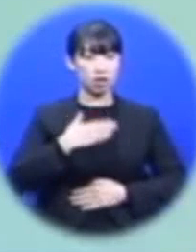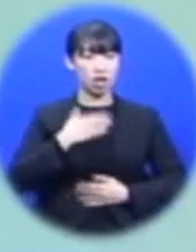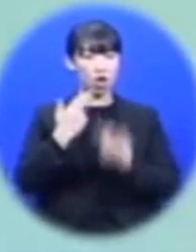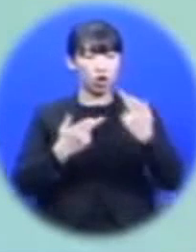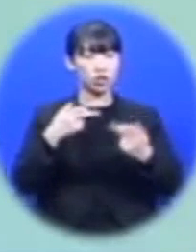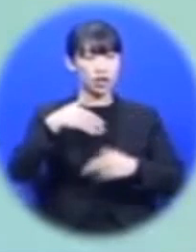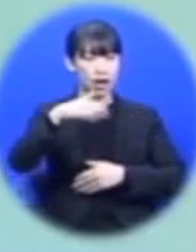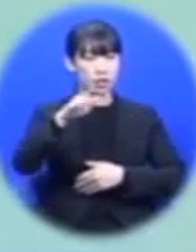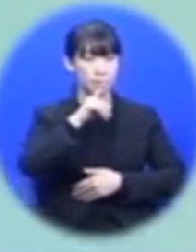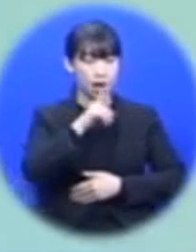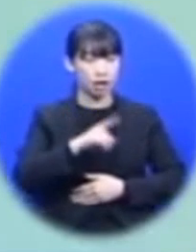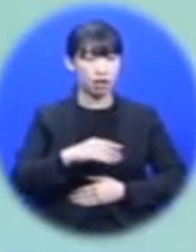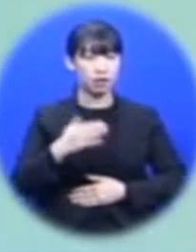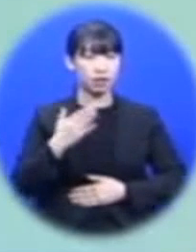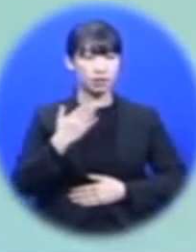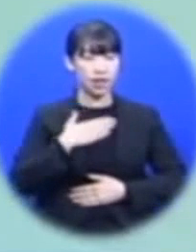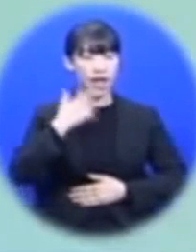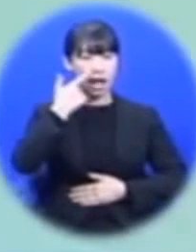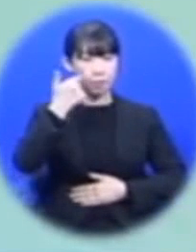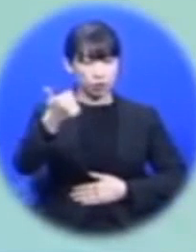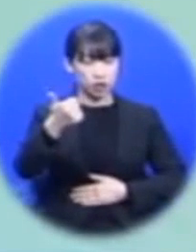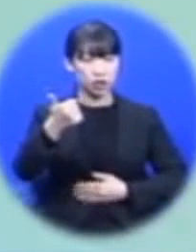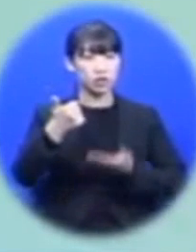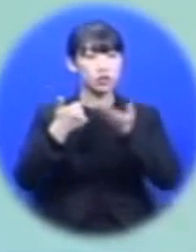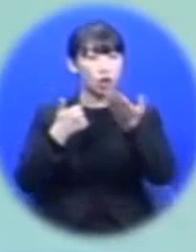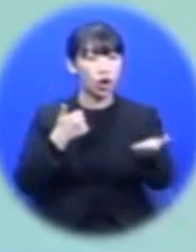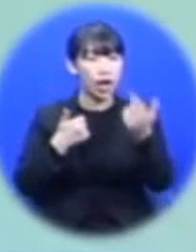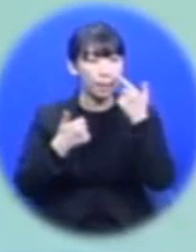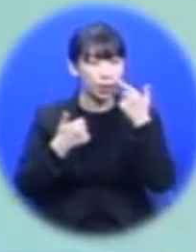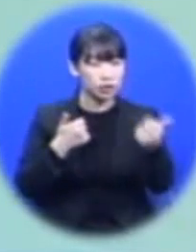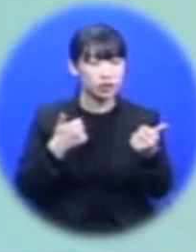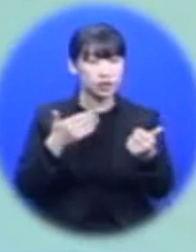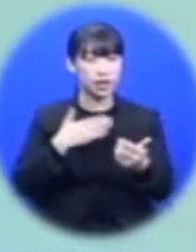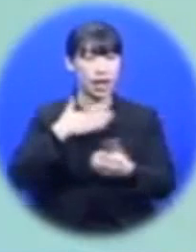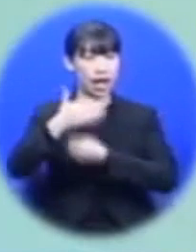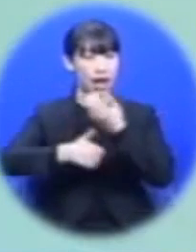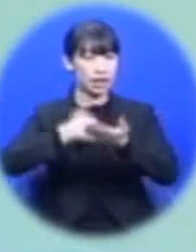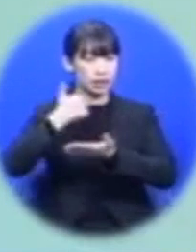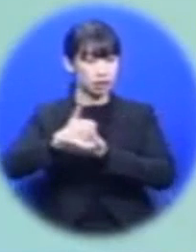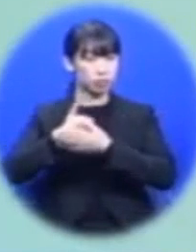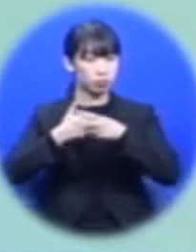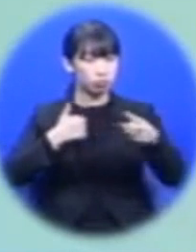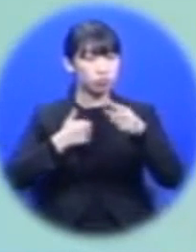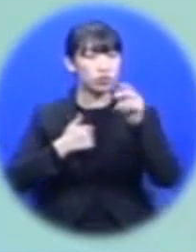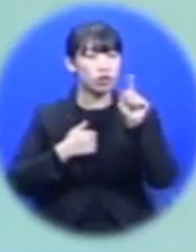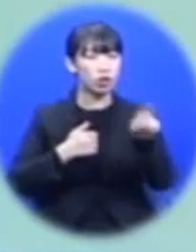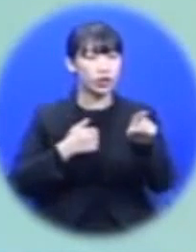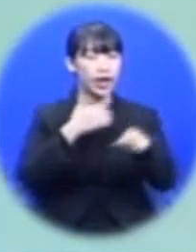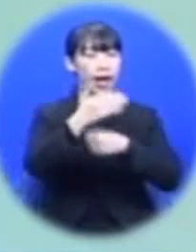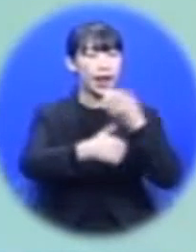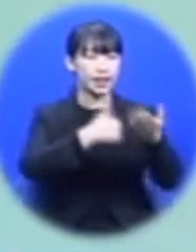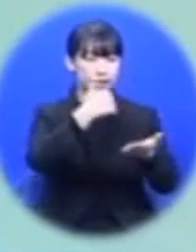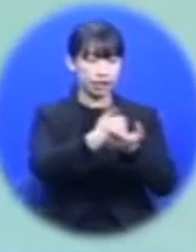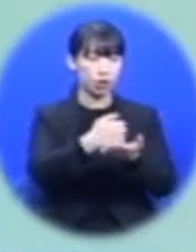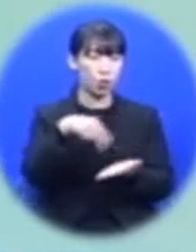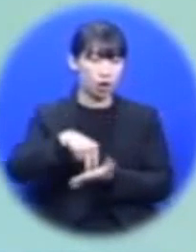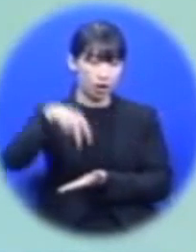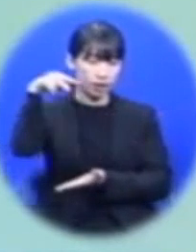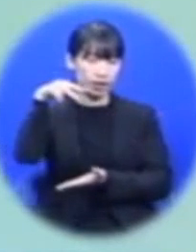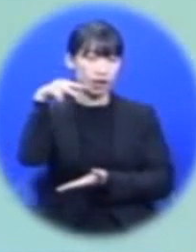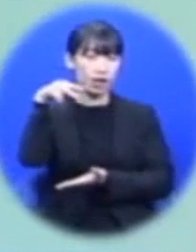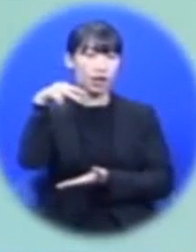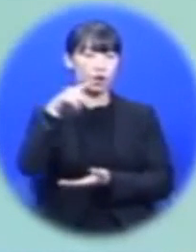내가 내 아버지 곧 너희 아버지 내 하나님 곧 너희 하나님께로 올라간 하라